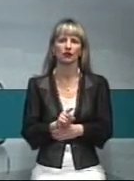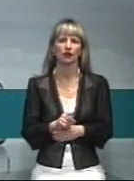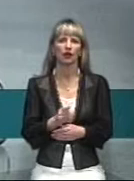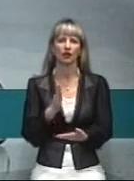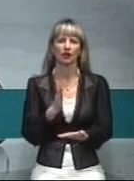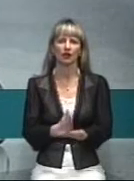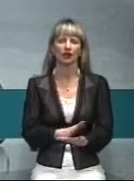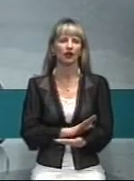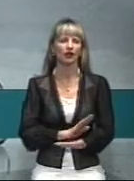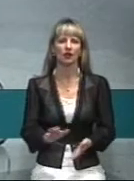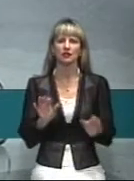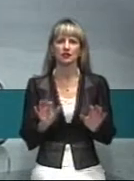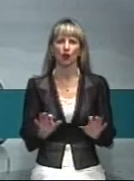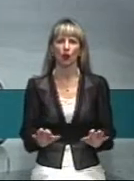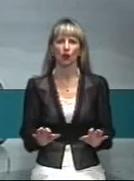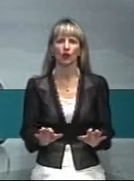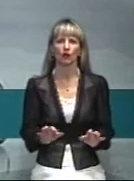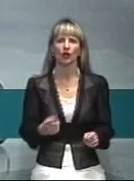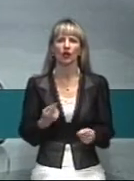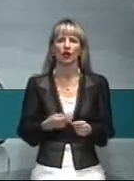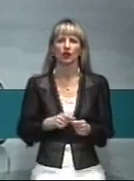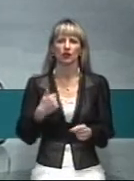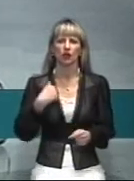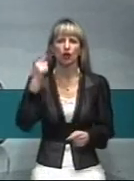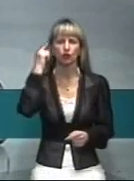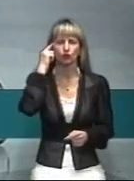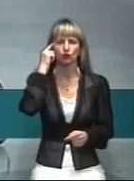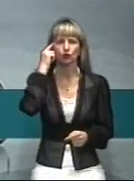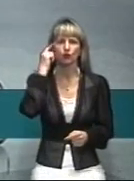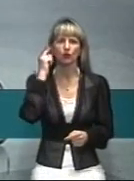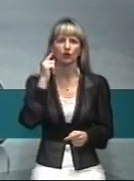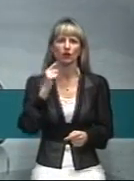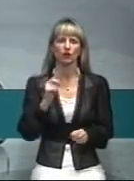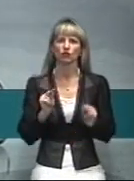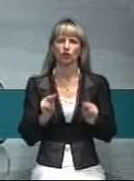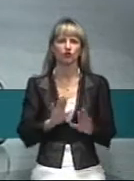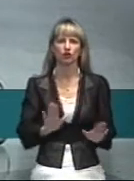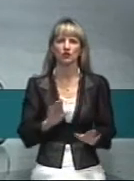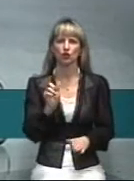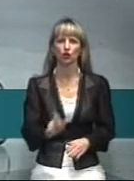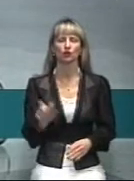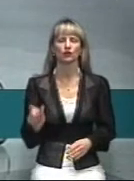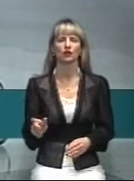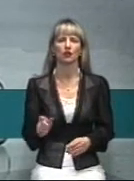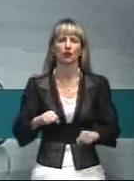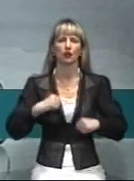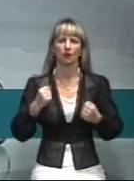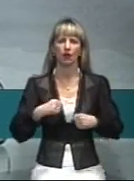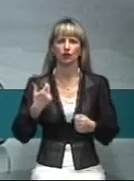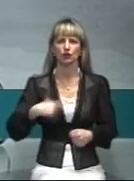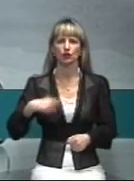незаконним. Це, я так розумію, не зовсім добросовісні люди якось намагаються